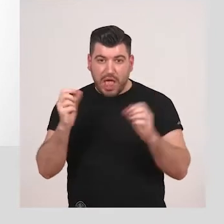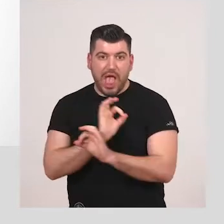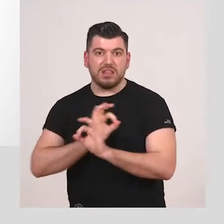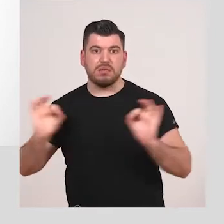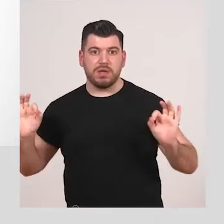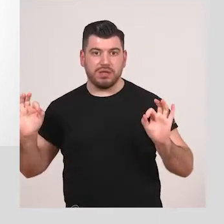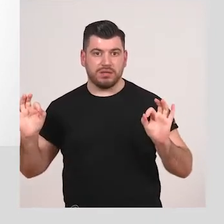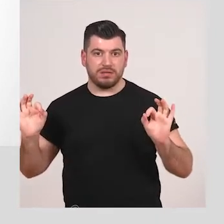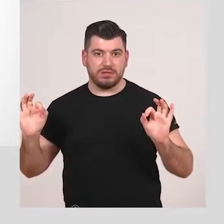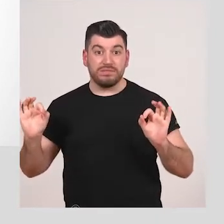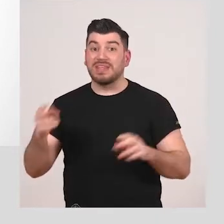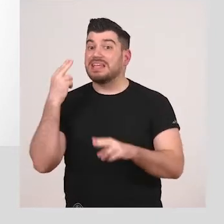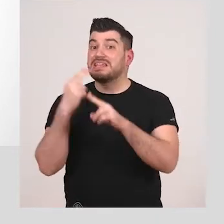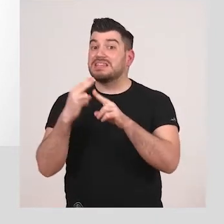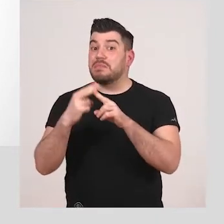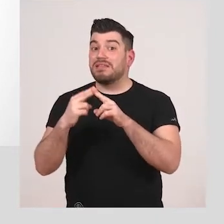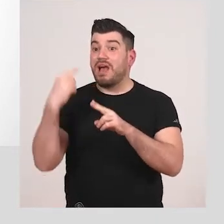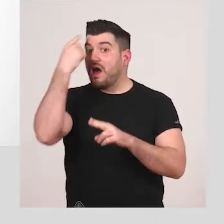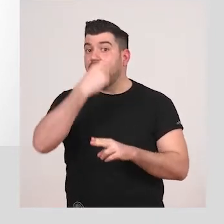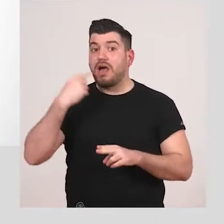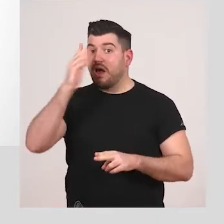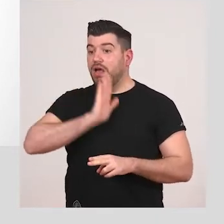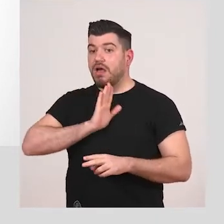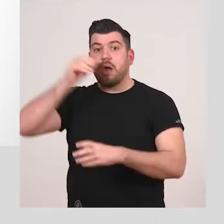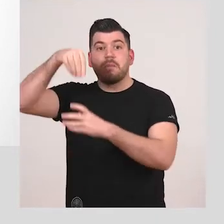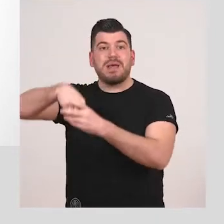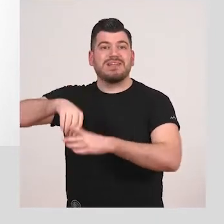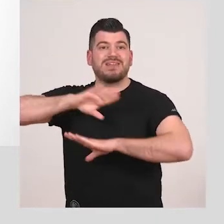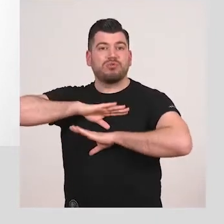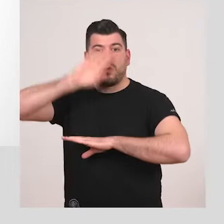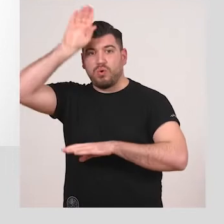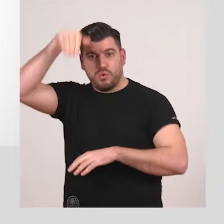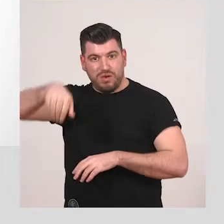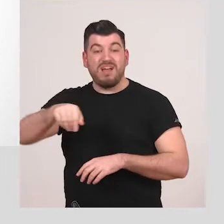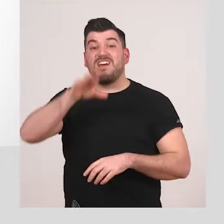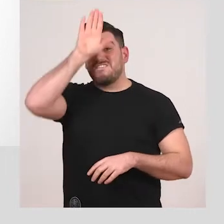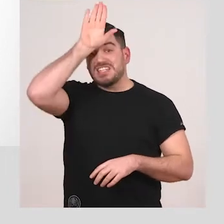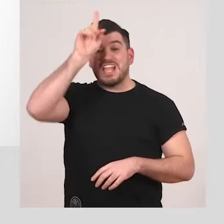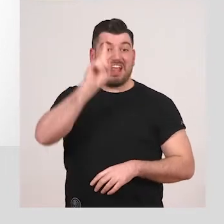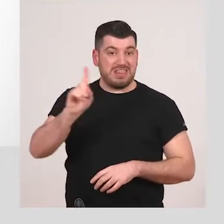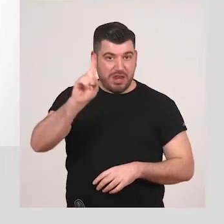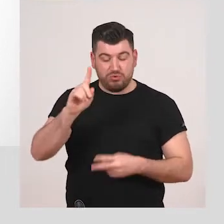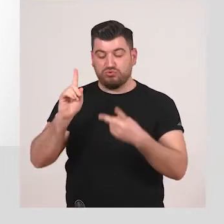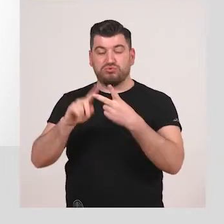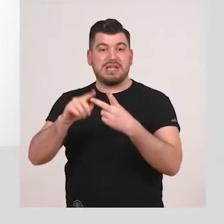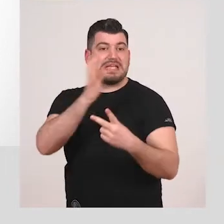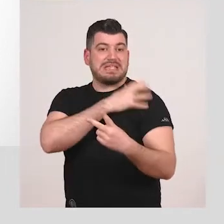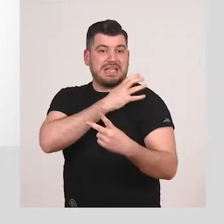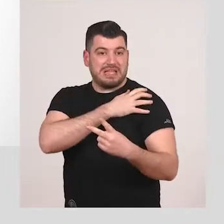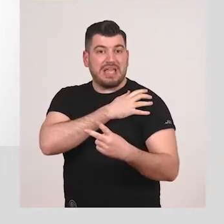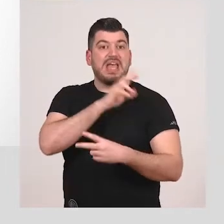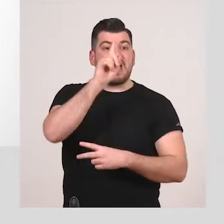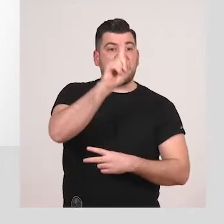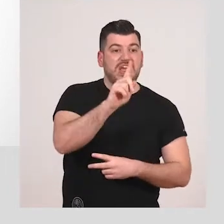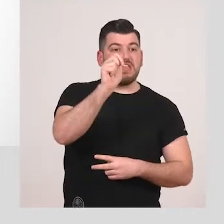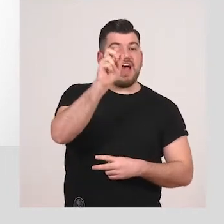πρόσωπα από την πλευρά των Περσών. Ο βασιλιάς Δαρίος, η στρατηγή Δάτης και